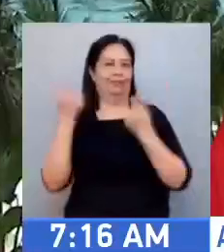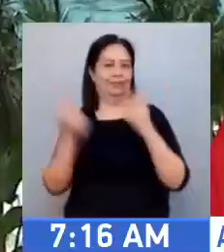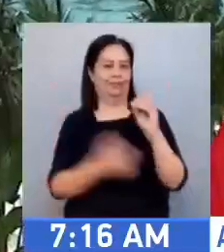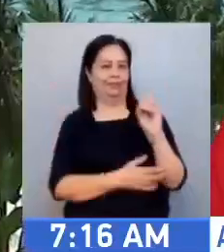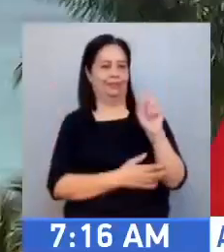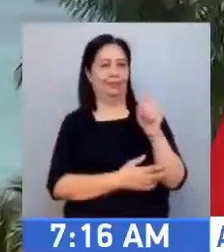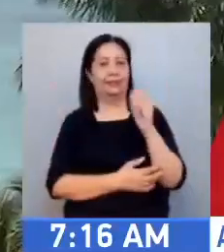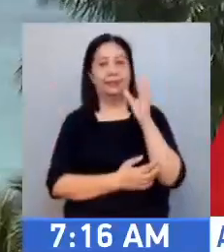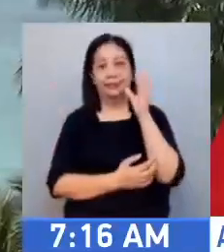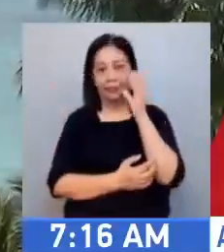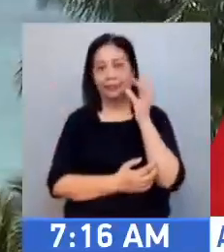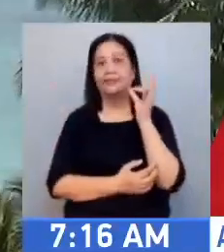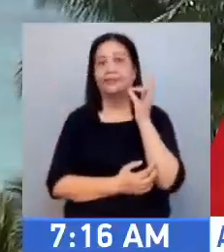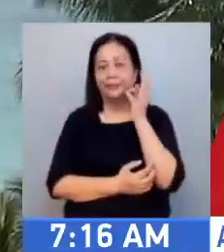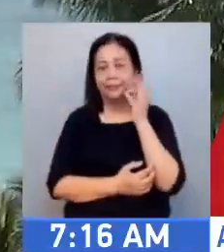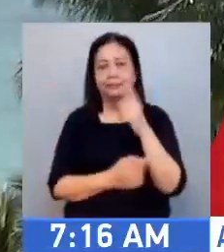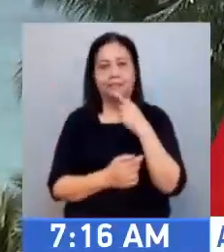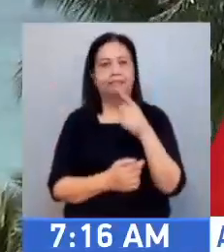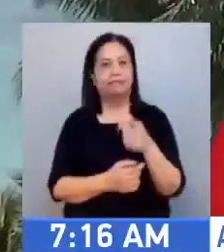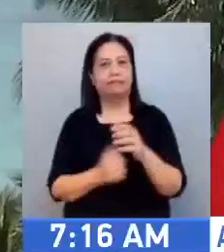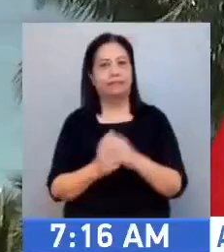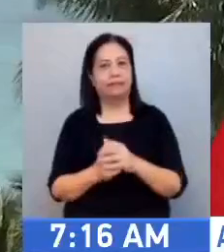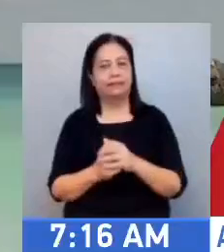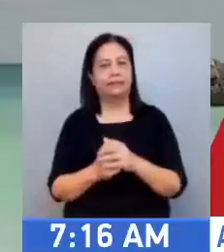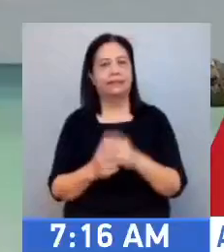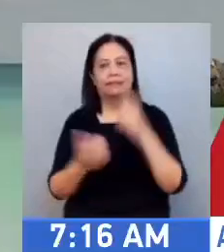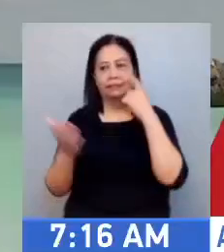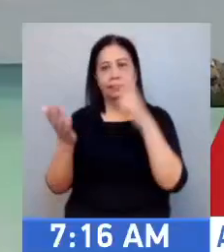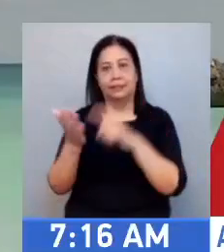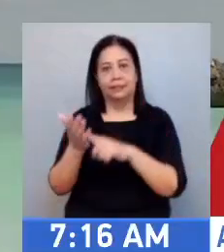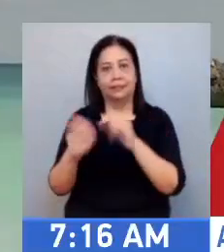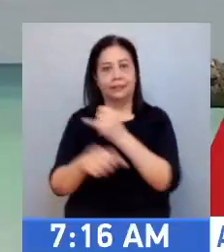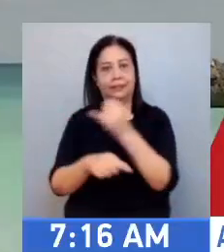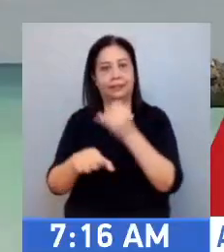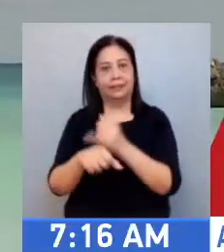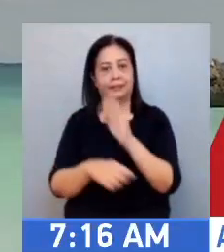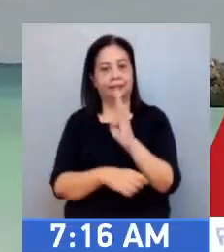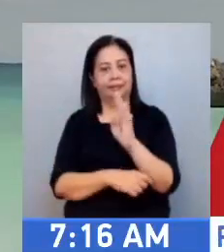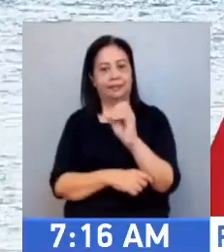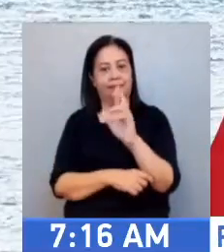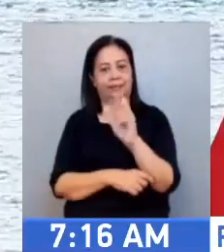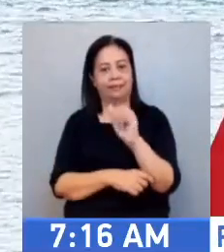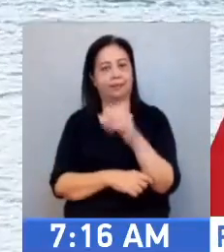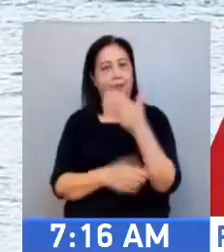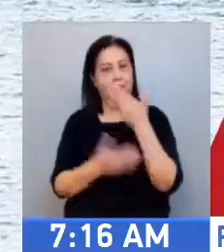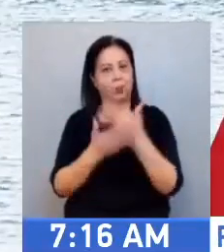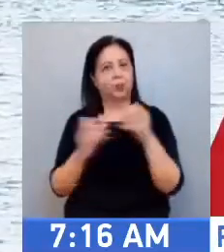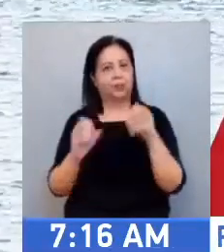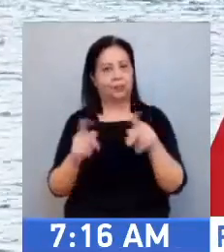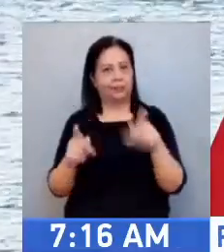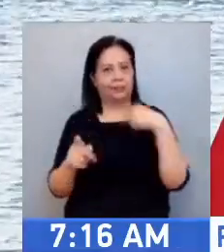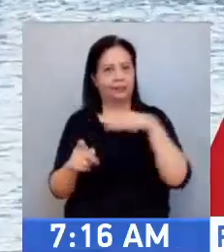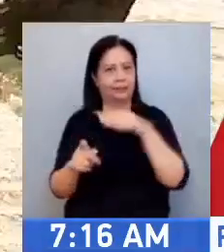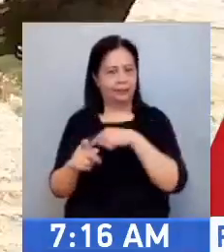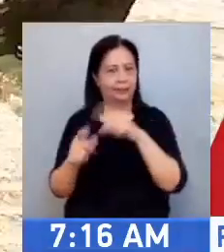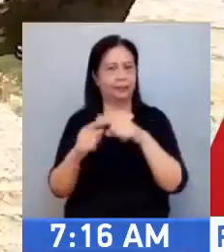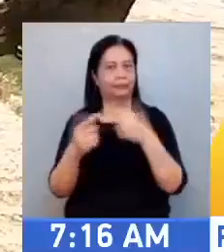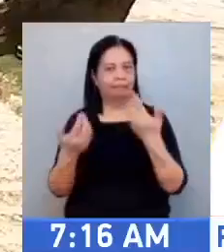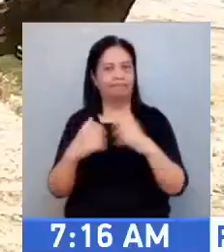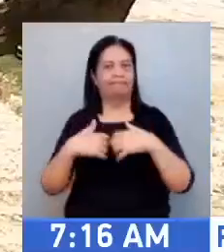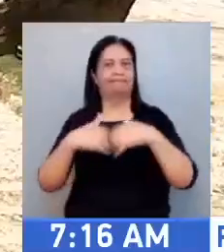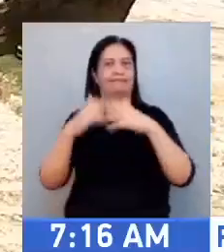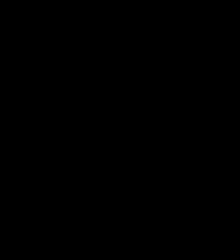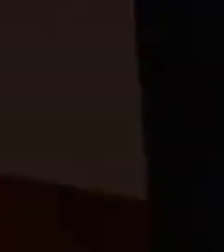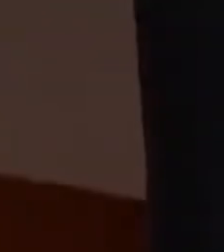Frasco. Sabi niya, ang pagkilala sa isla ng Boracay ay malaking oportunidad para muling sumigla ang turismo ng bansa.